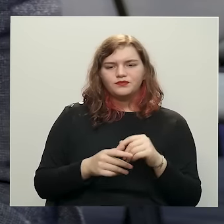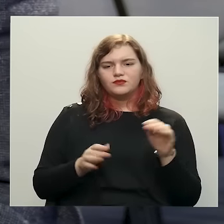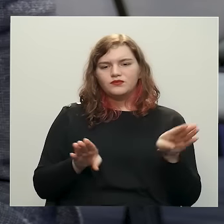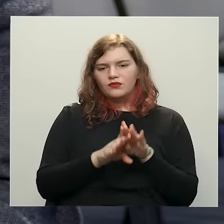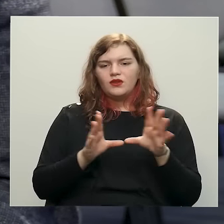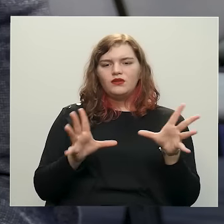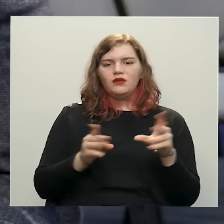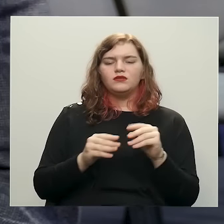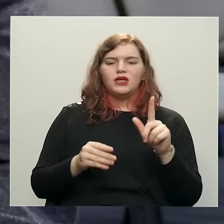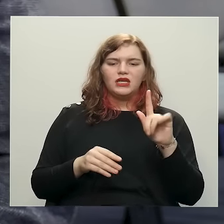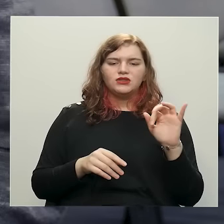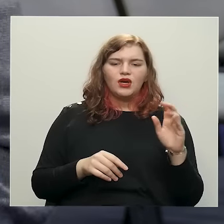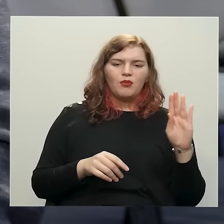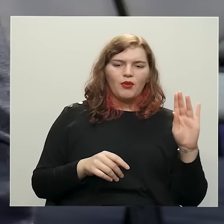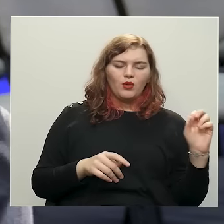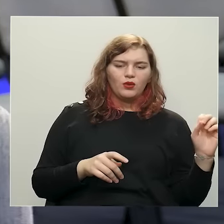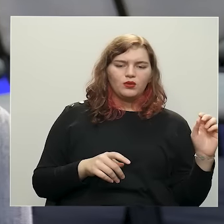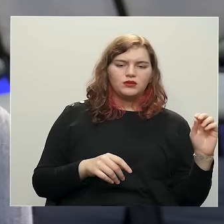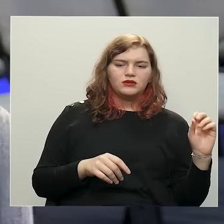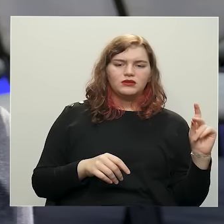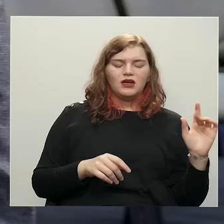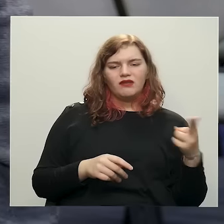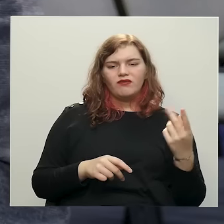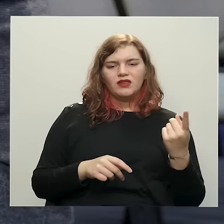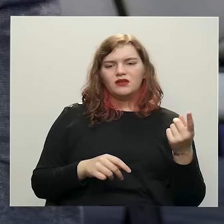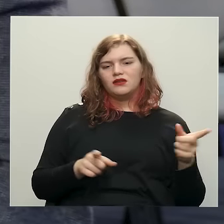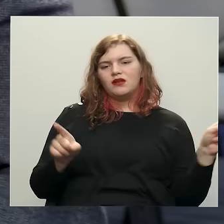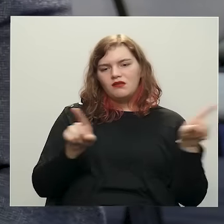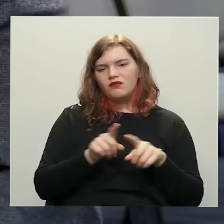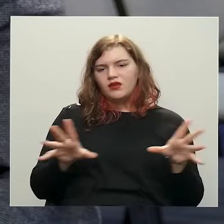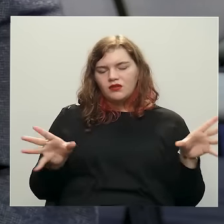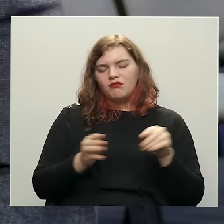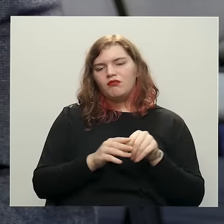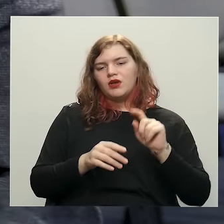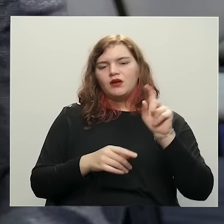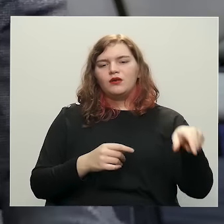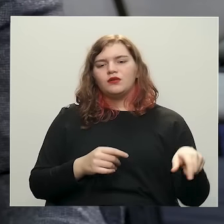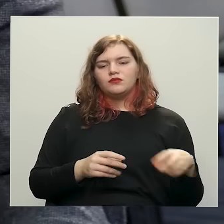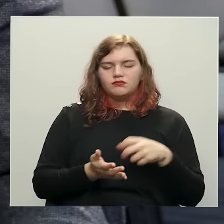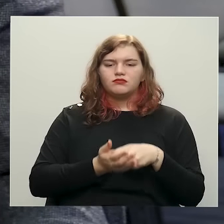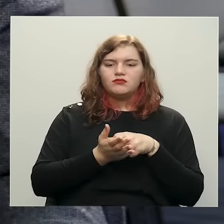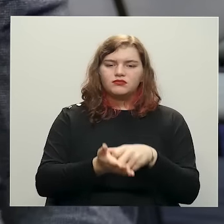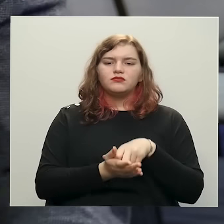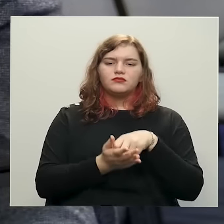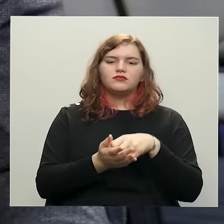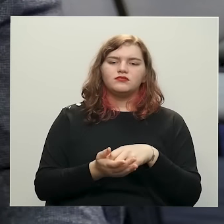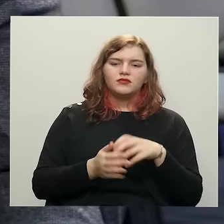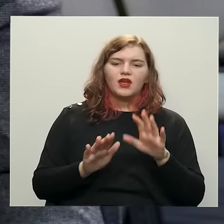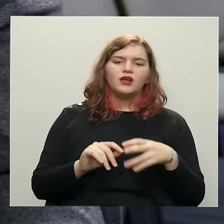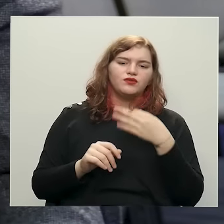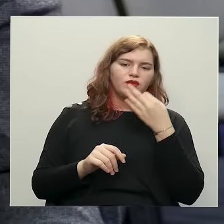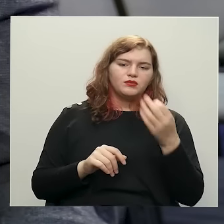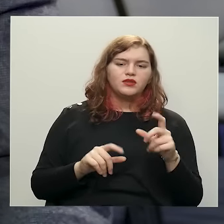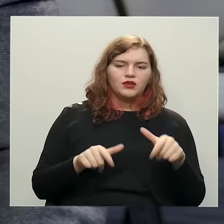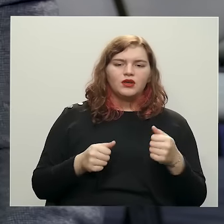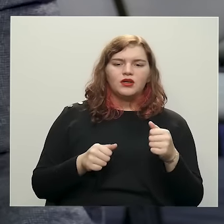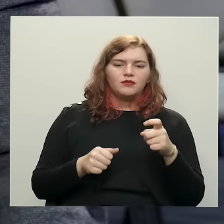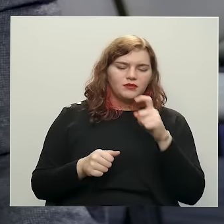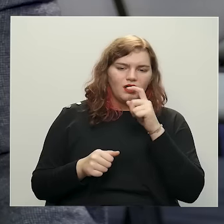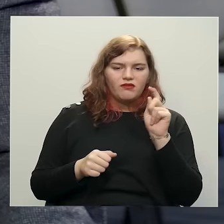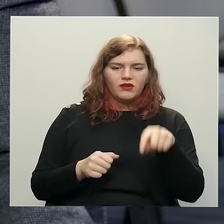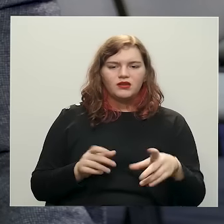colegii și cu Ligia Bodea, că era și ea invitată din când în când vinea cu noi, pe genunchi, așa vorbește domnul. Bărbatul a